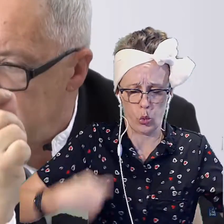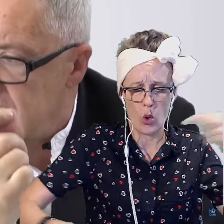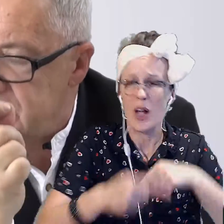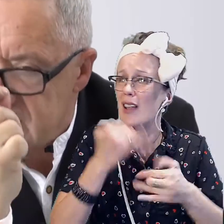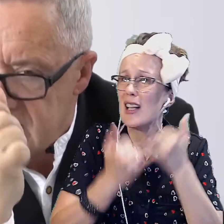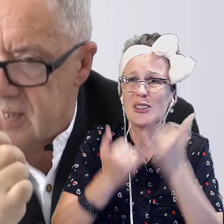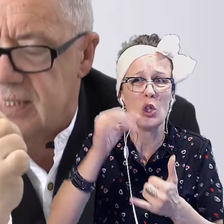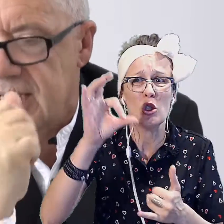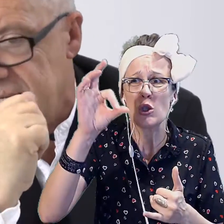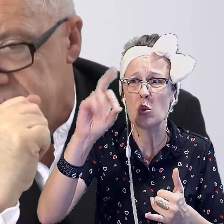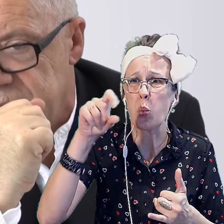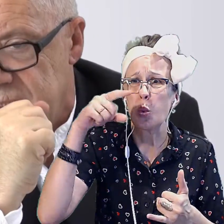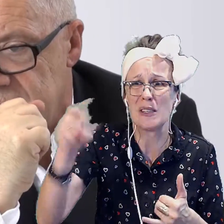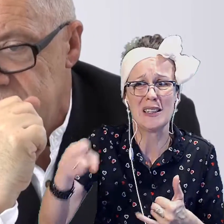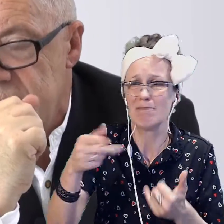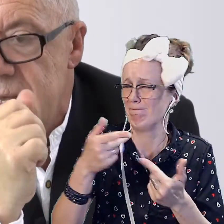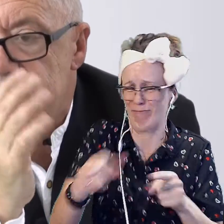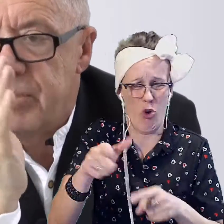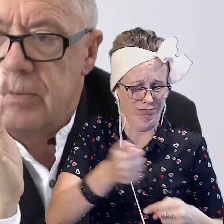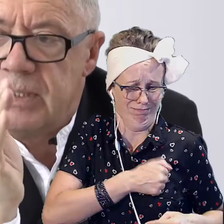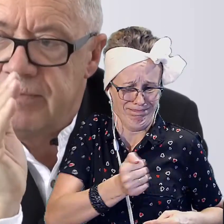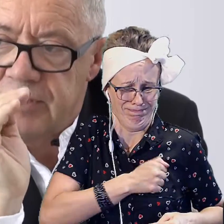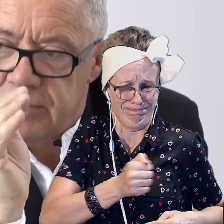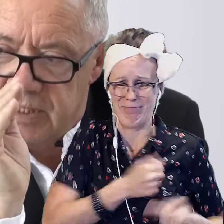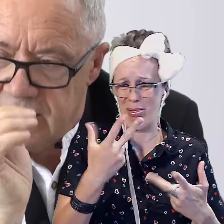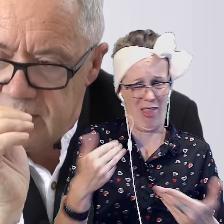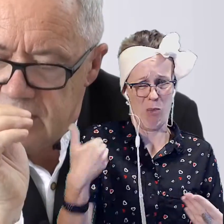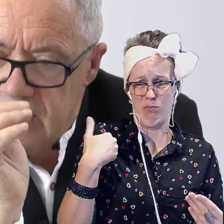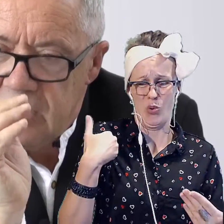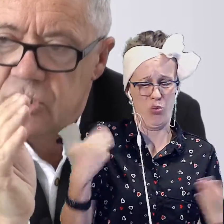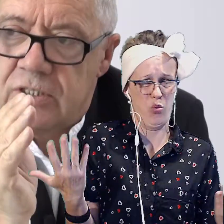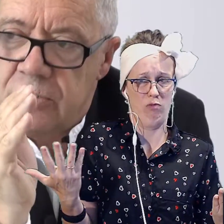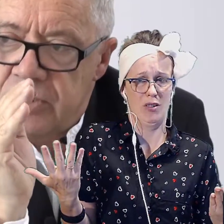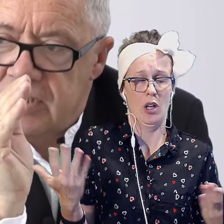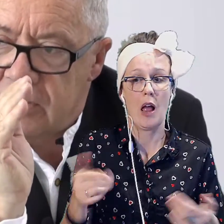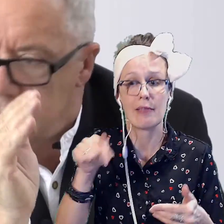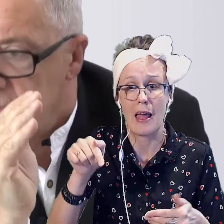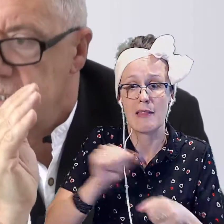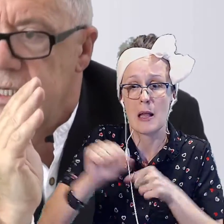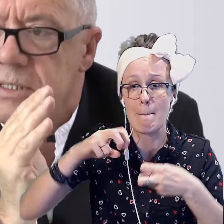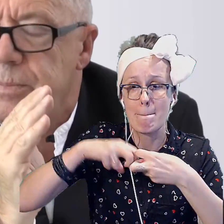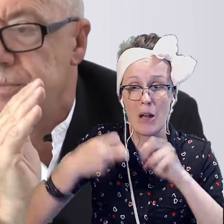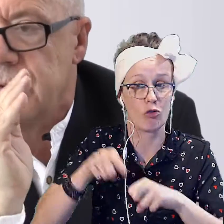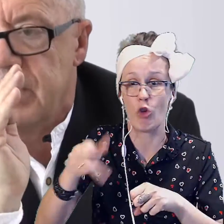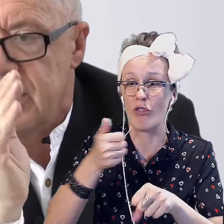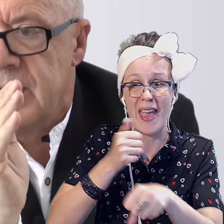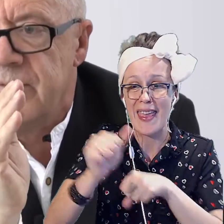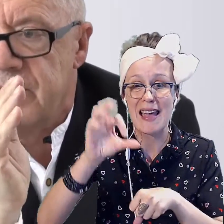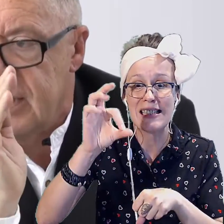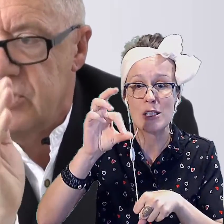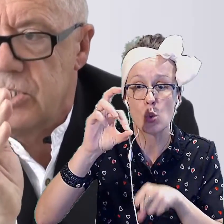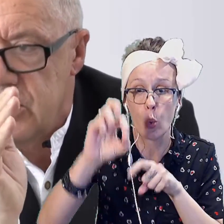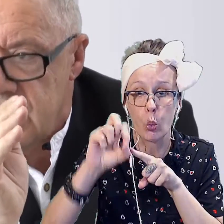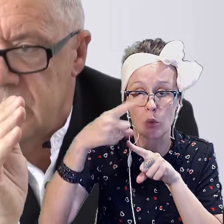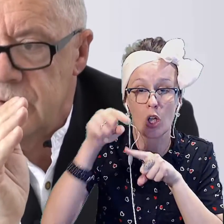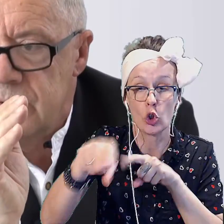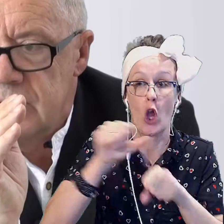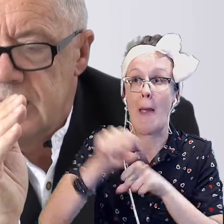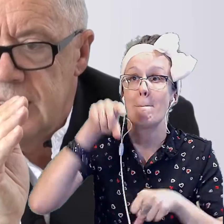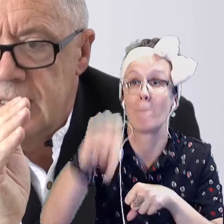nie byłoby nam serce tak jak bije problem w tym jest że to nie są to jest problemem w